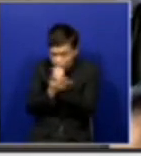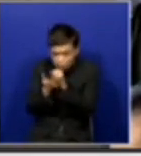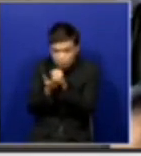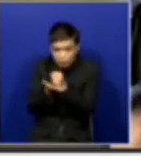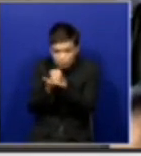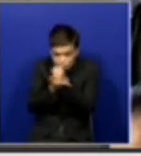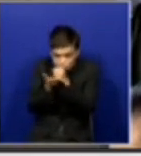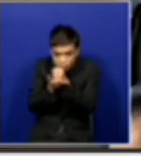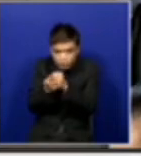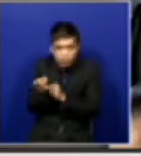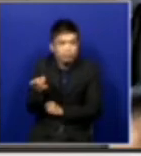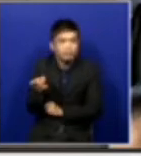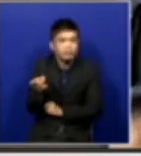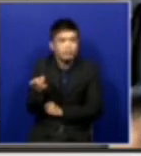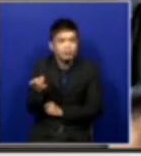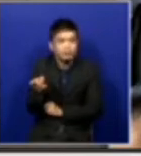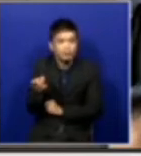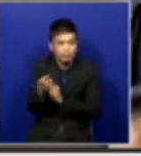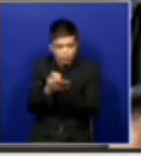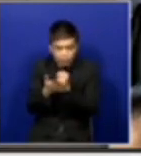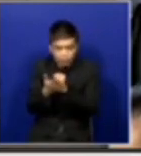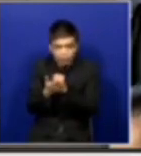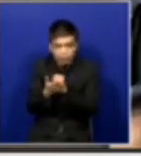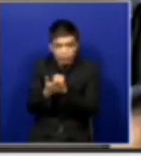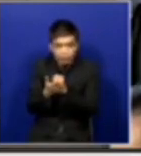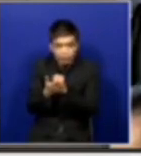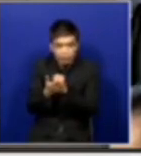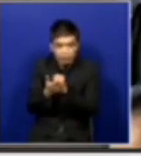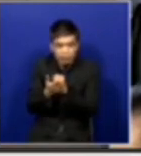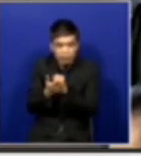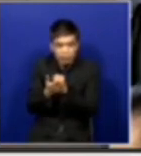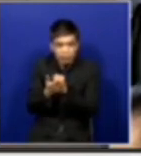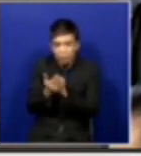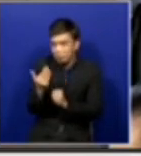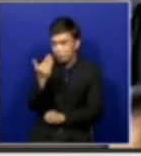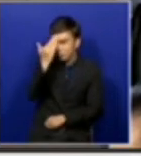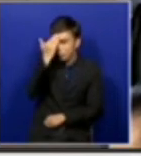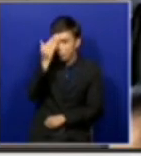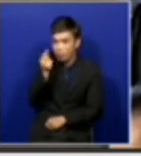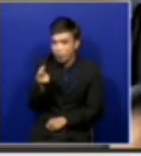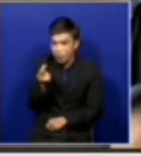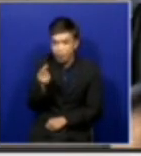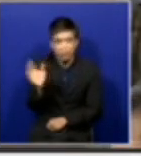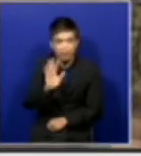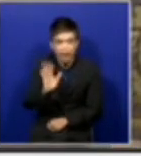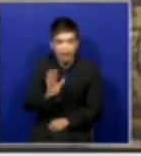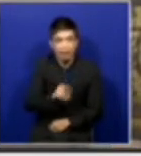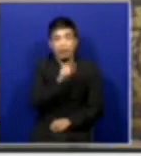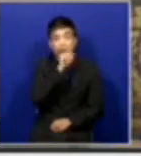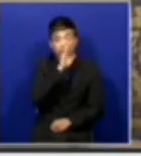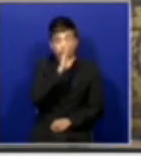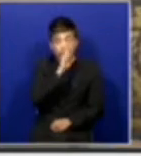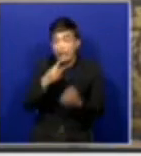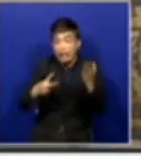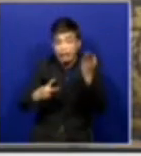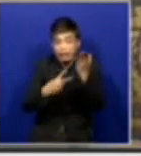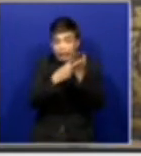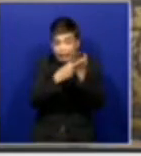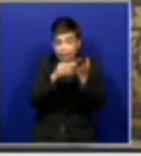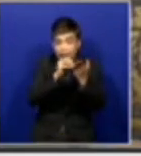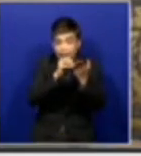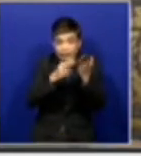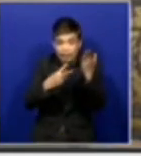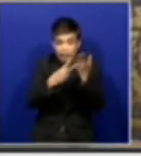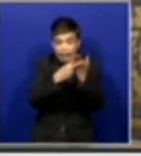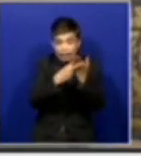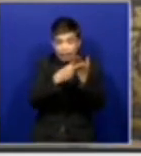องที่เกิดปัจจุบันทันด่วนท่านไปตัดงบไปนั้นมาด้วยนะทั้งที่ปัญหาย